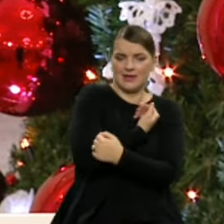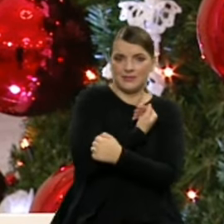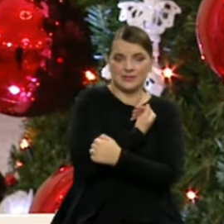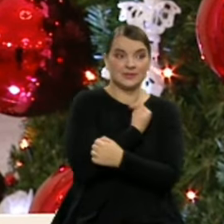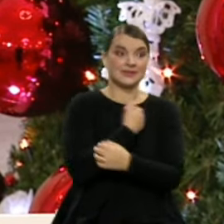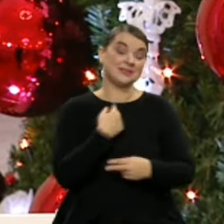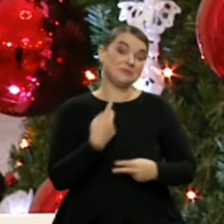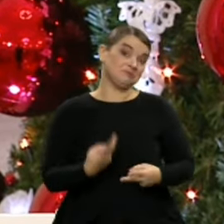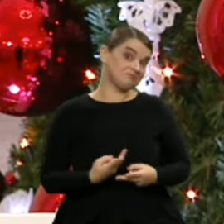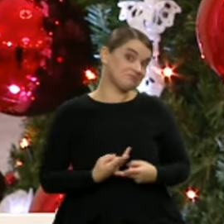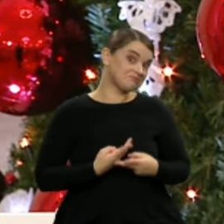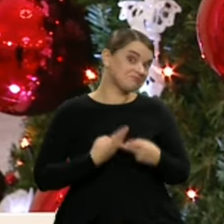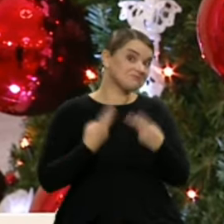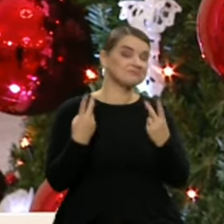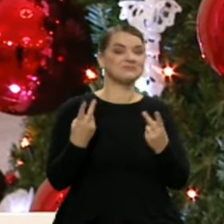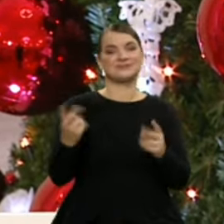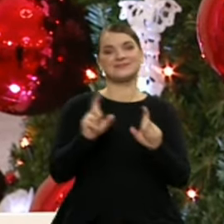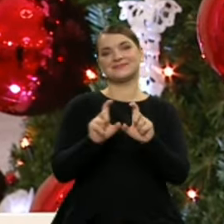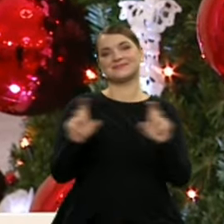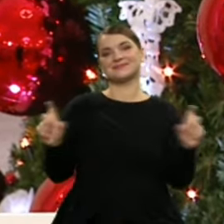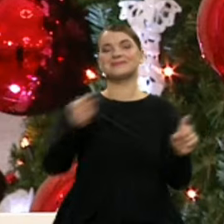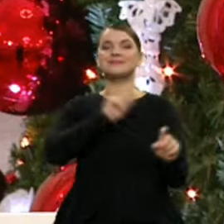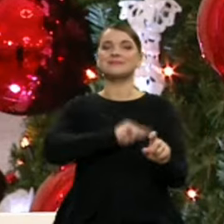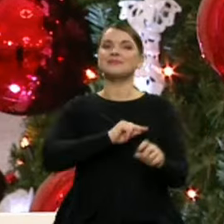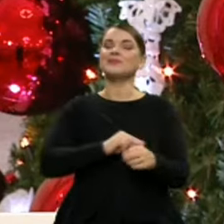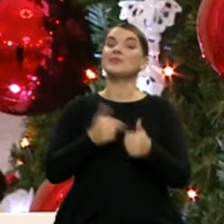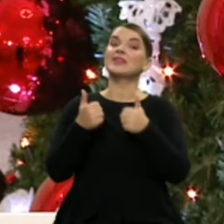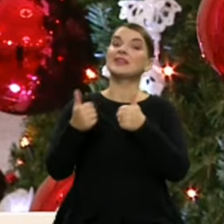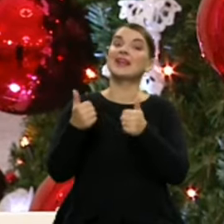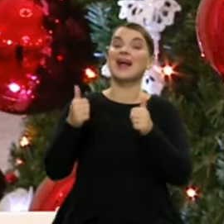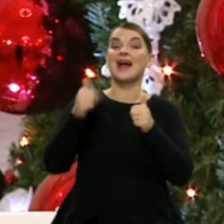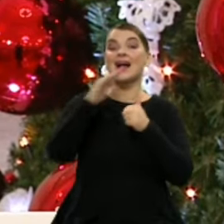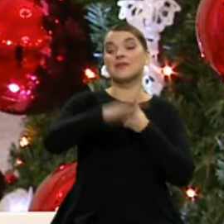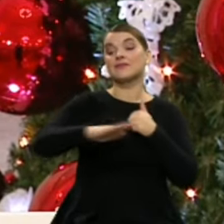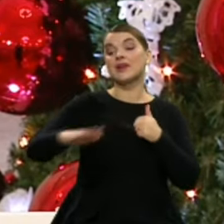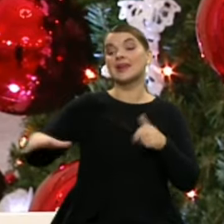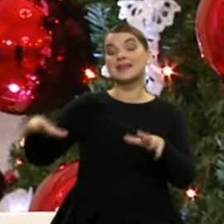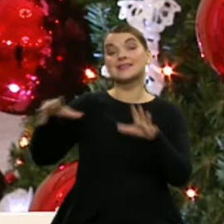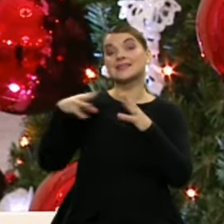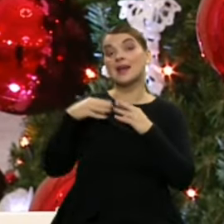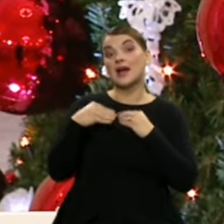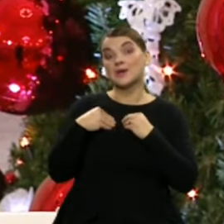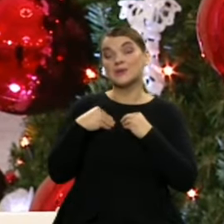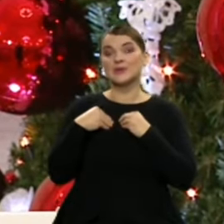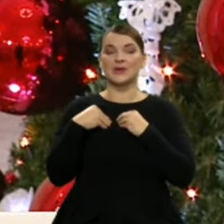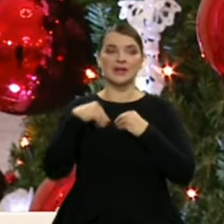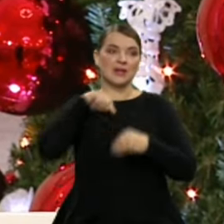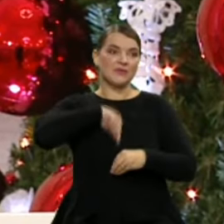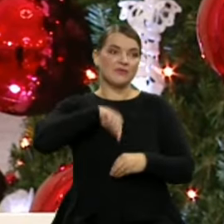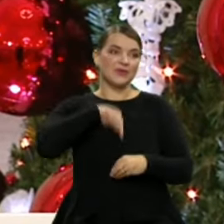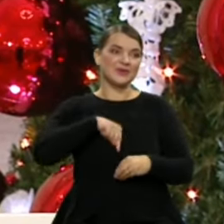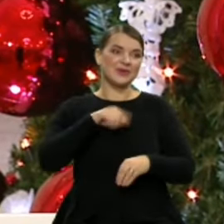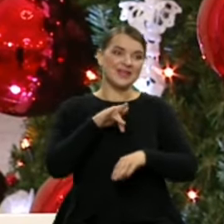Ir aš džiaugiausi, kad gera dirbti mokyklą ir gera būti tarp vaikų. Nes tą motinišką širdį įdėjo Dievas į